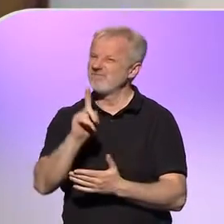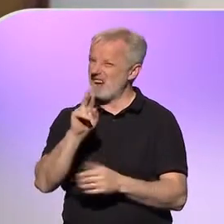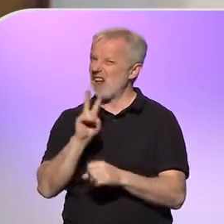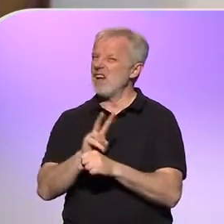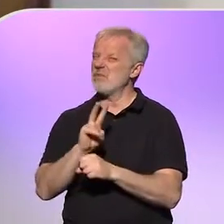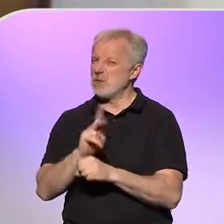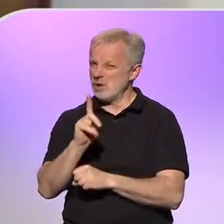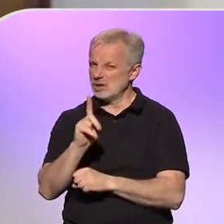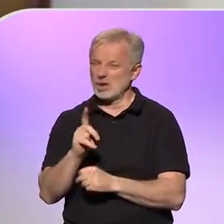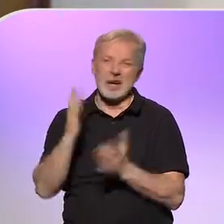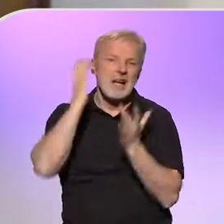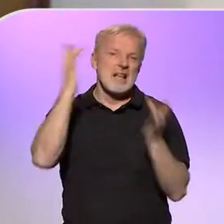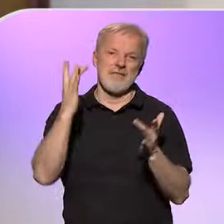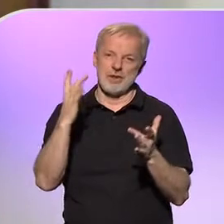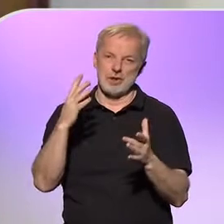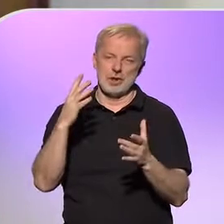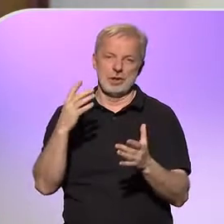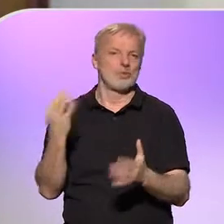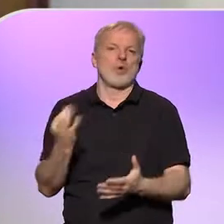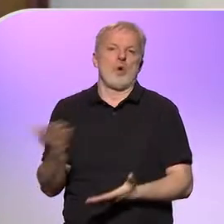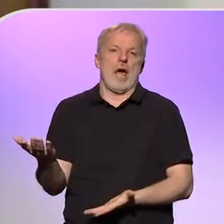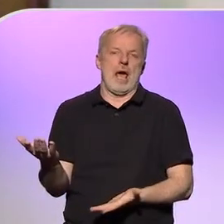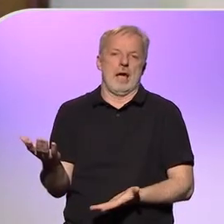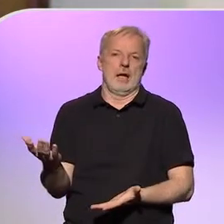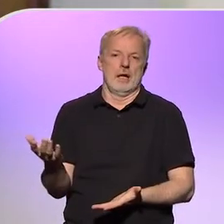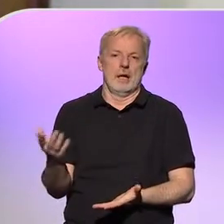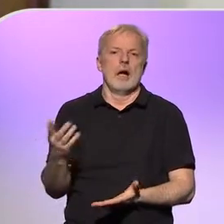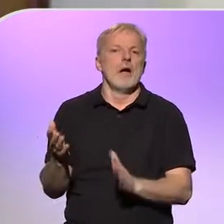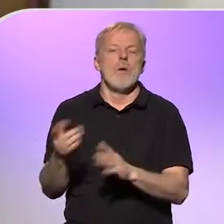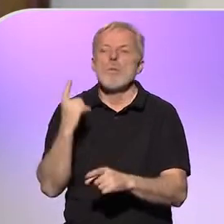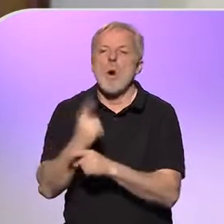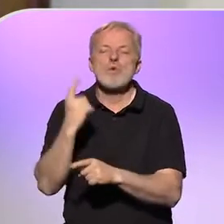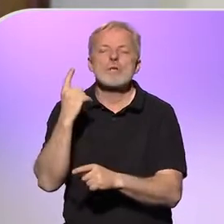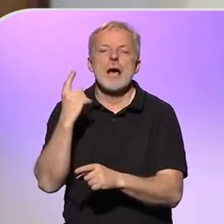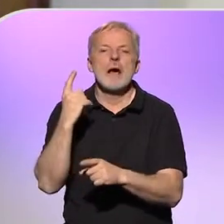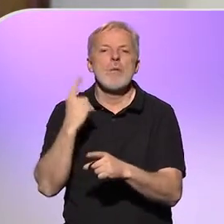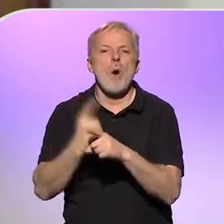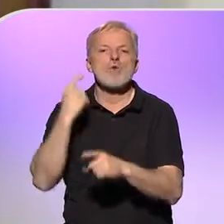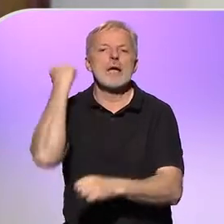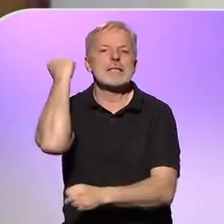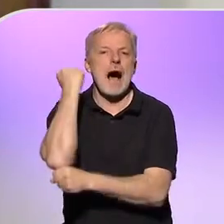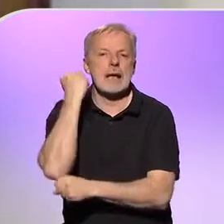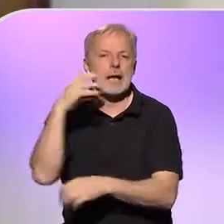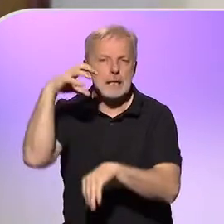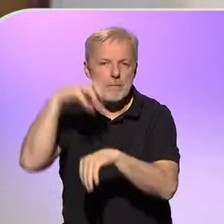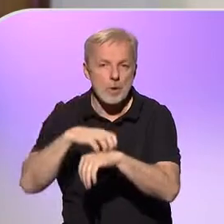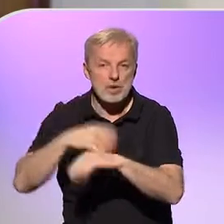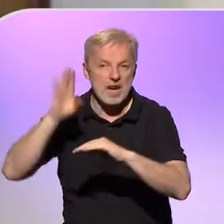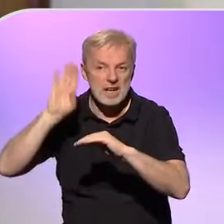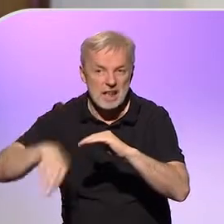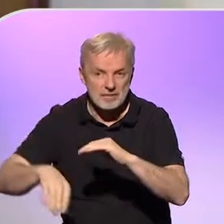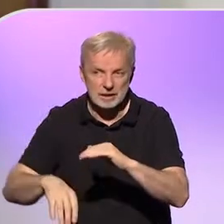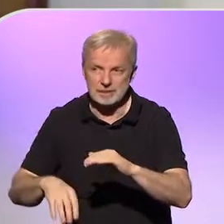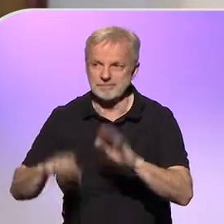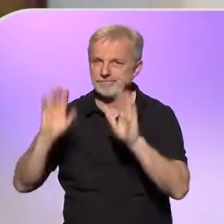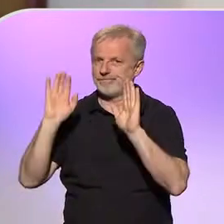prověřit, nevíte. Takže když tam bude jenom nějaké základní pojištění za pár korun, je to bez važe, je to